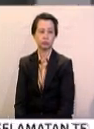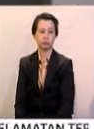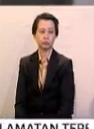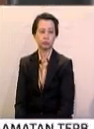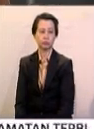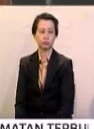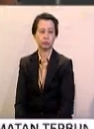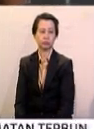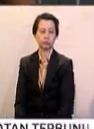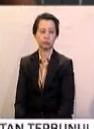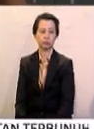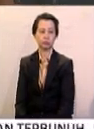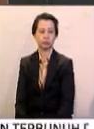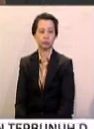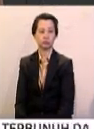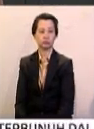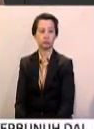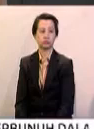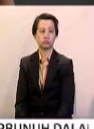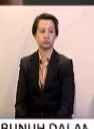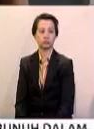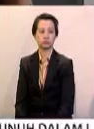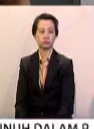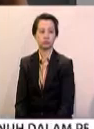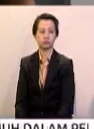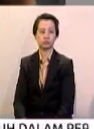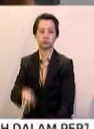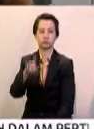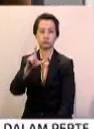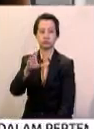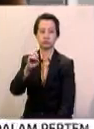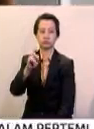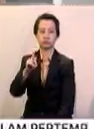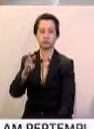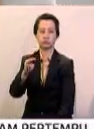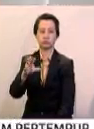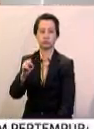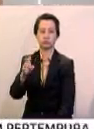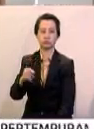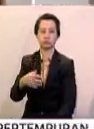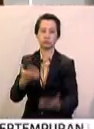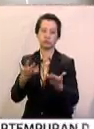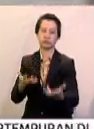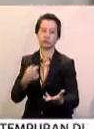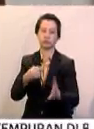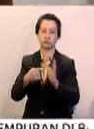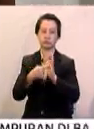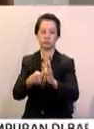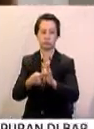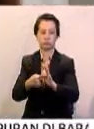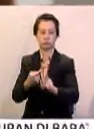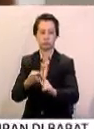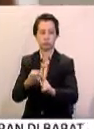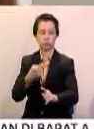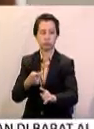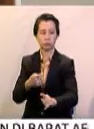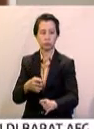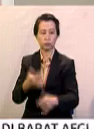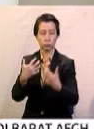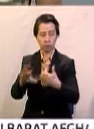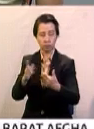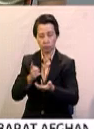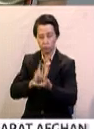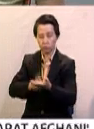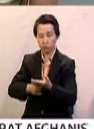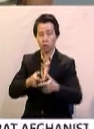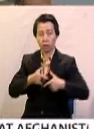Menurut Setiausaha Agung Persatuan Bola Sepak Kuala Lumpur KLSA, Nokman Mustafa, walaupun agak berat menerima keputusan yang dibuat oleh Yusri sendiri, namun setelah